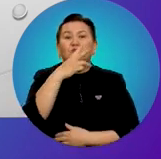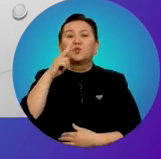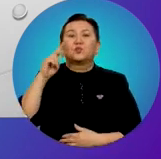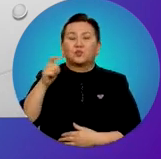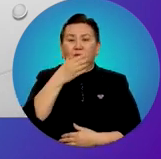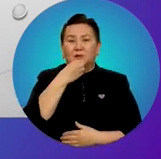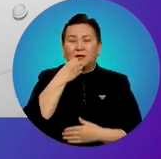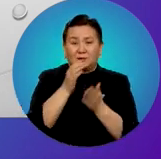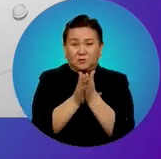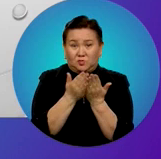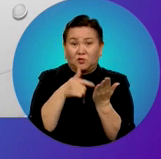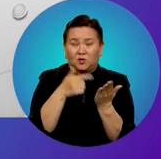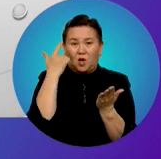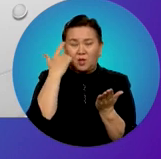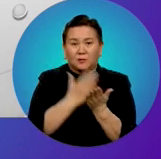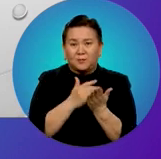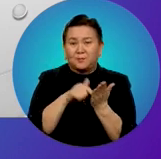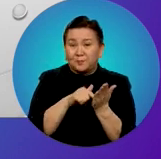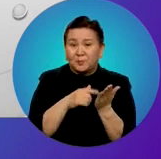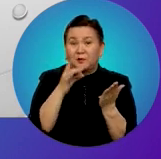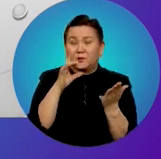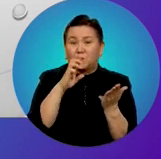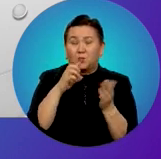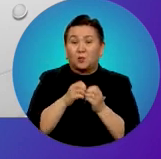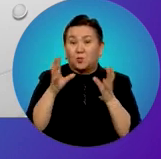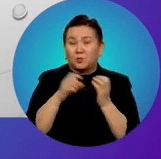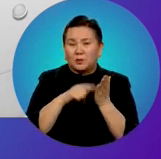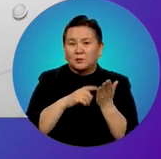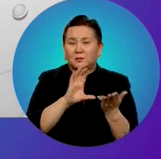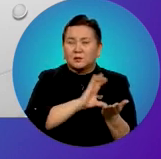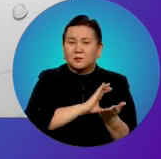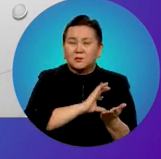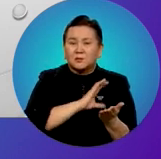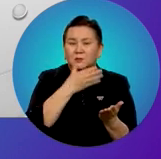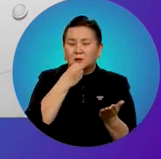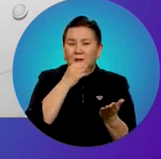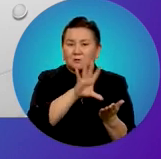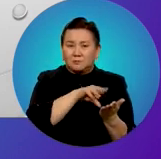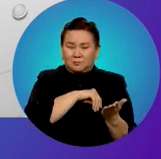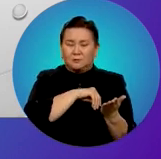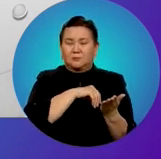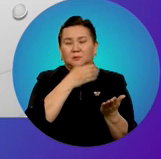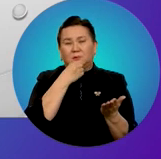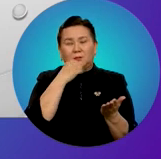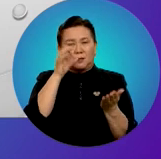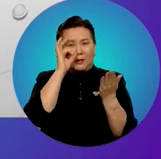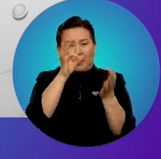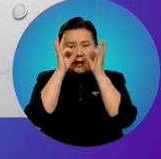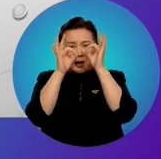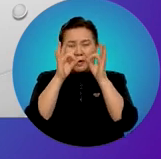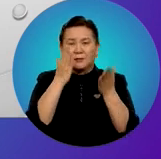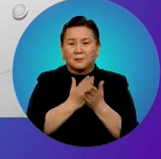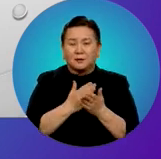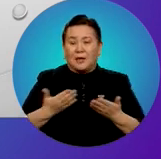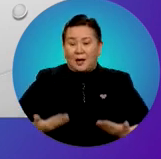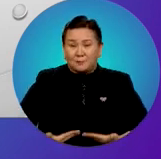гэж ойлгож байна. Түүний энэ бүтээл ийхүү сэтгэл даттал бичсэнд гайхах юм алга. Би